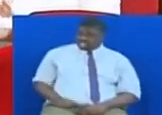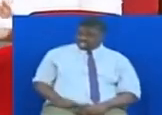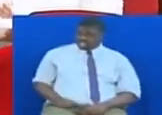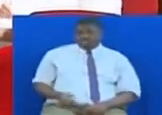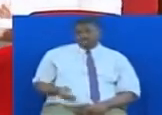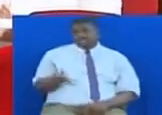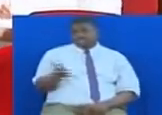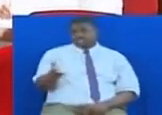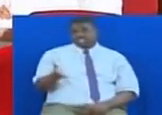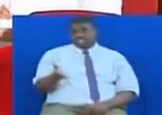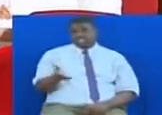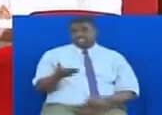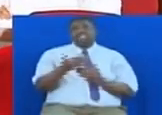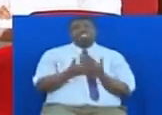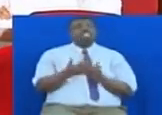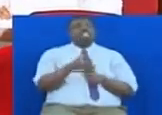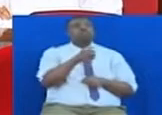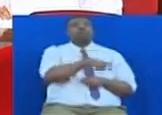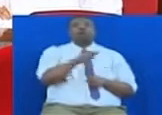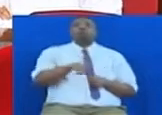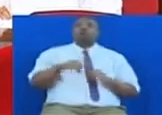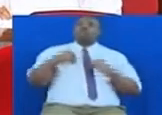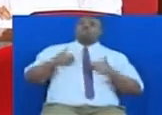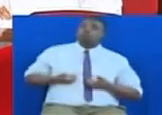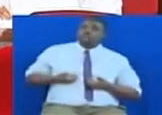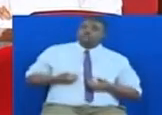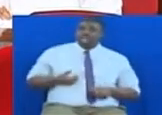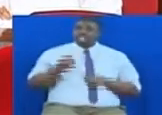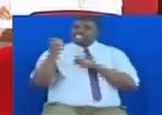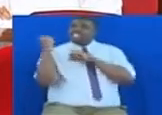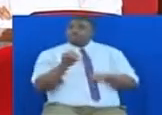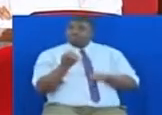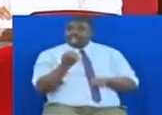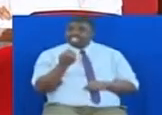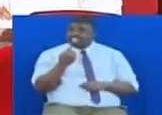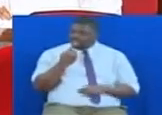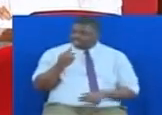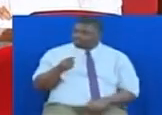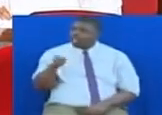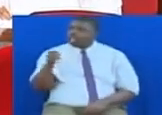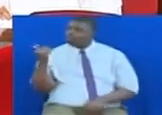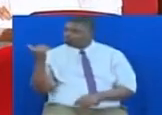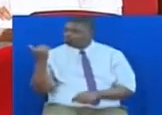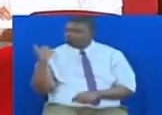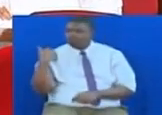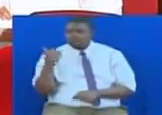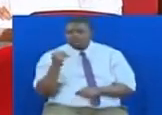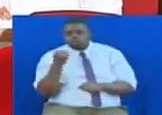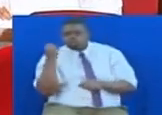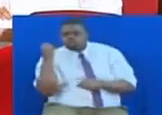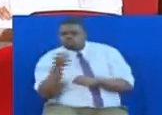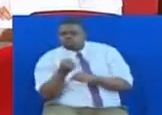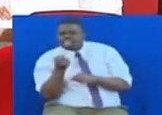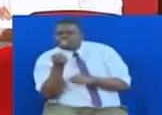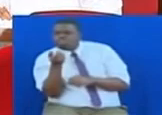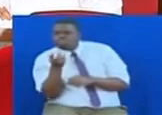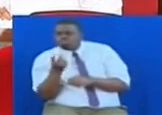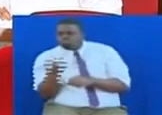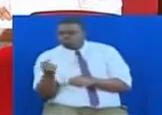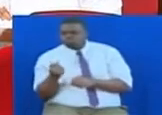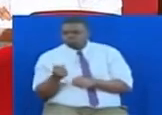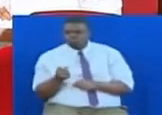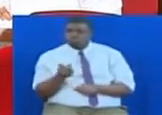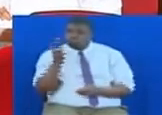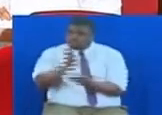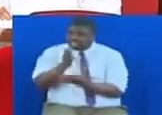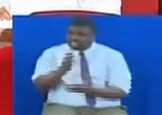Yani nchi watu wamechoka eti jambaza eti tumetumwa tukupige kidogo tukuzuru tu kidogo, afu anachagua kakivundo tu kamguu. Nchi ina wakati